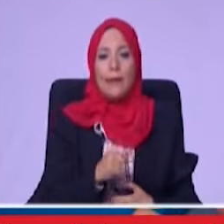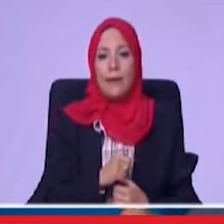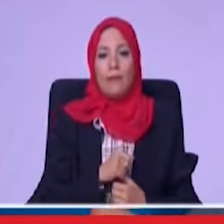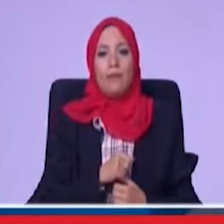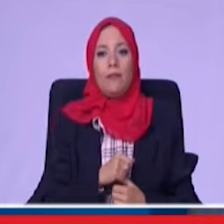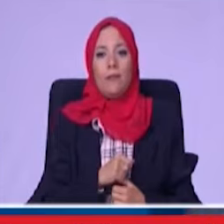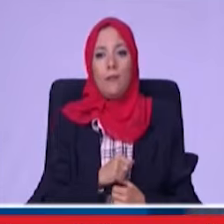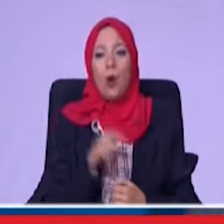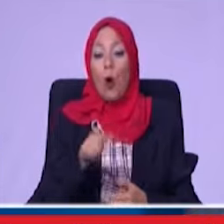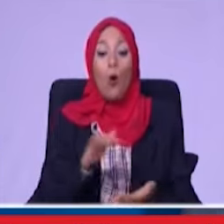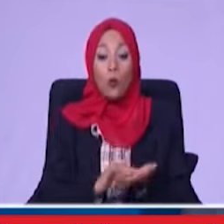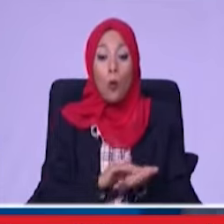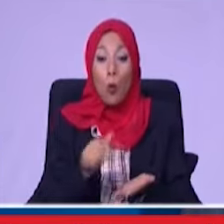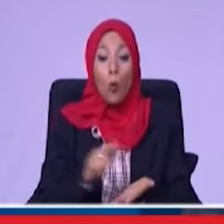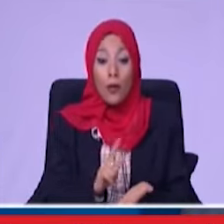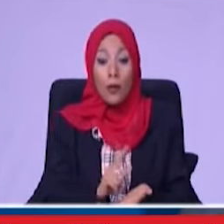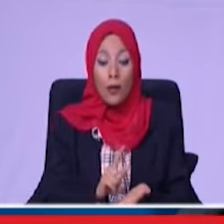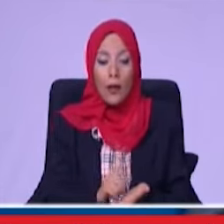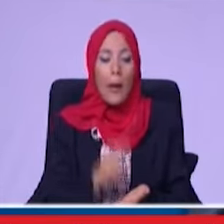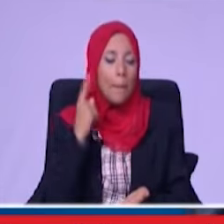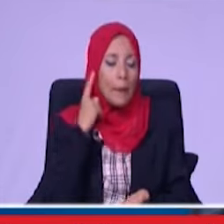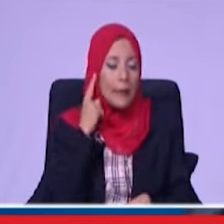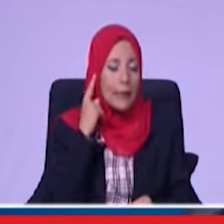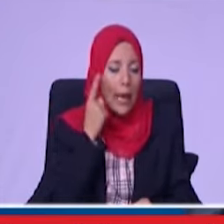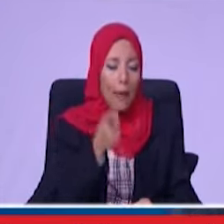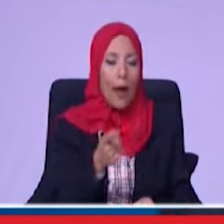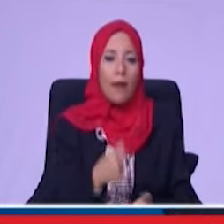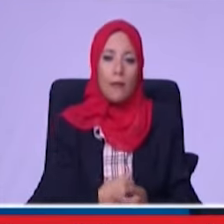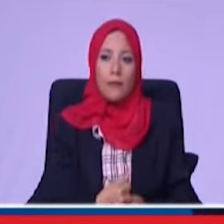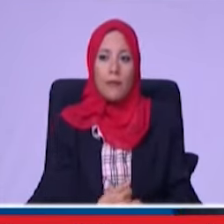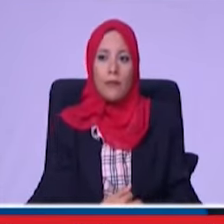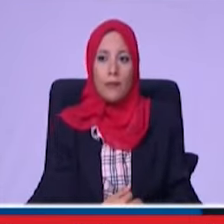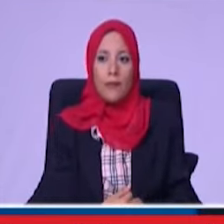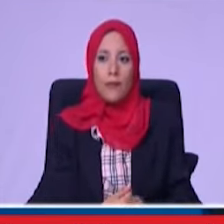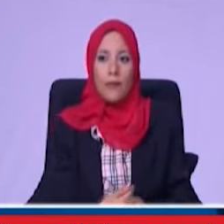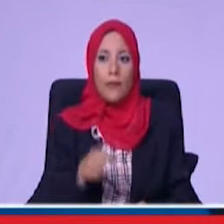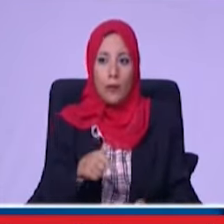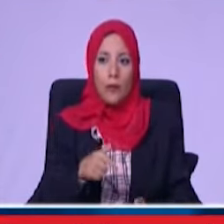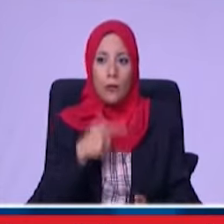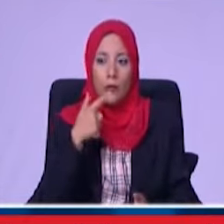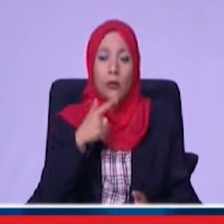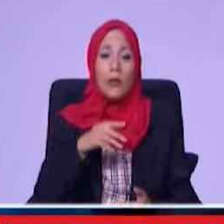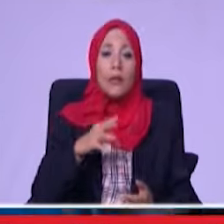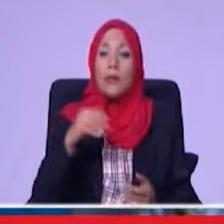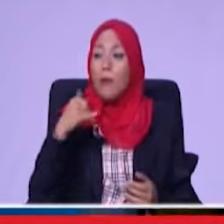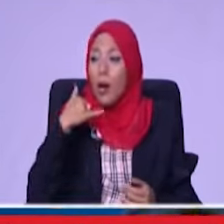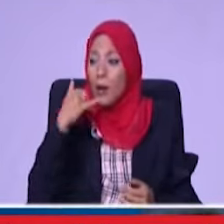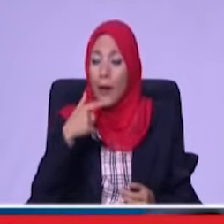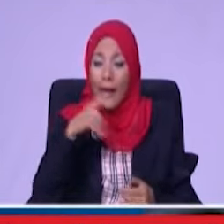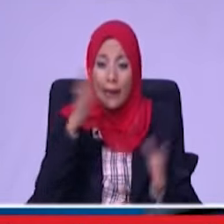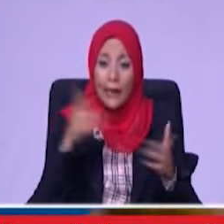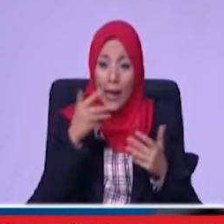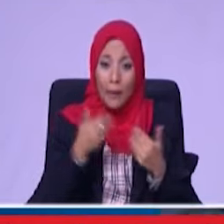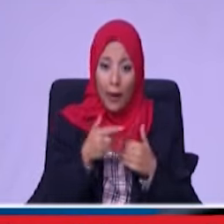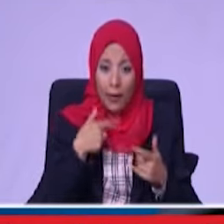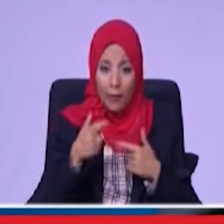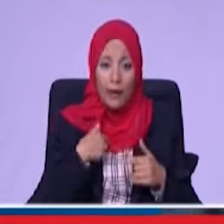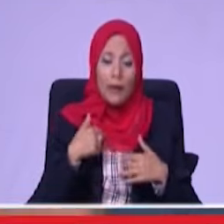مش موجود في المكان، لكن يصل السلام زي ما بيصل السلام من أي مكان. أنا دلوقتي